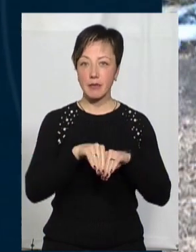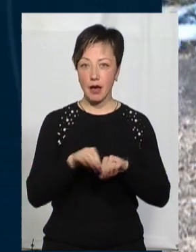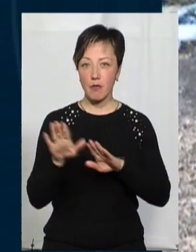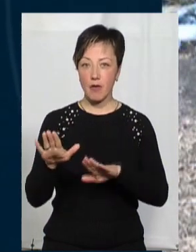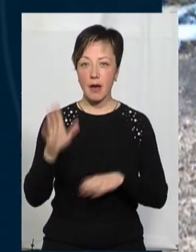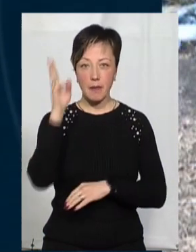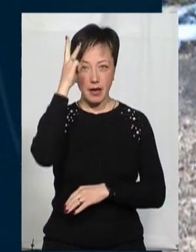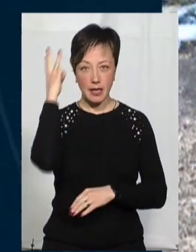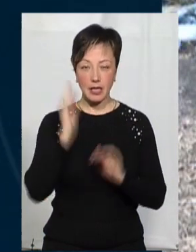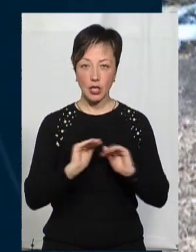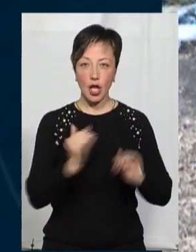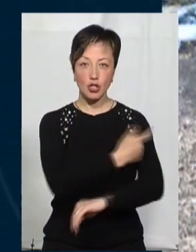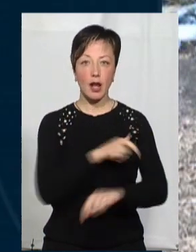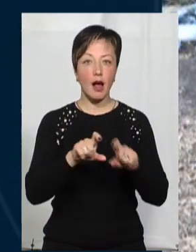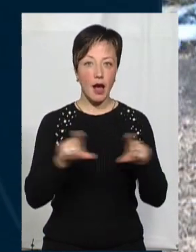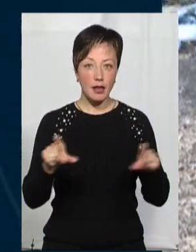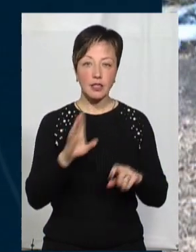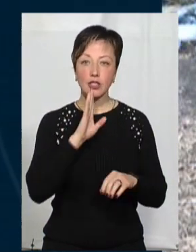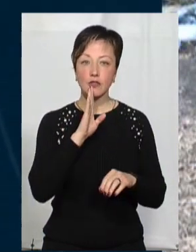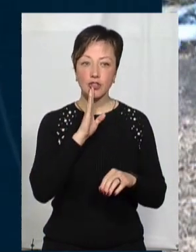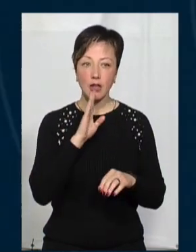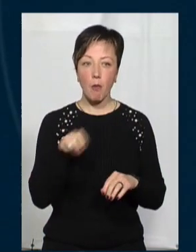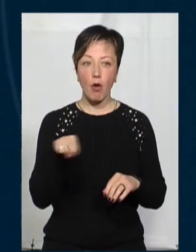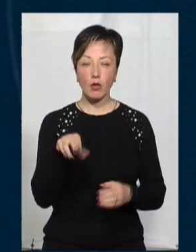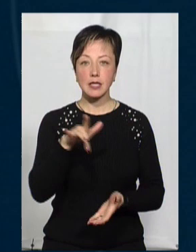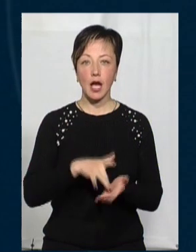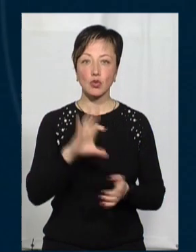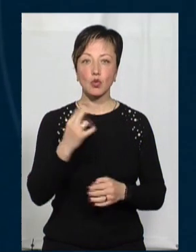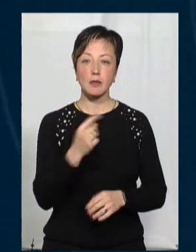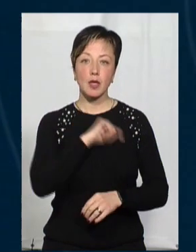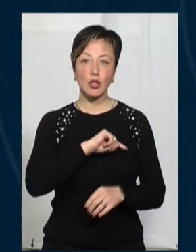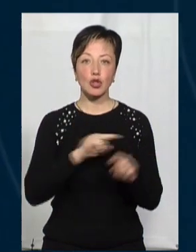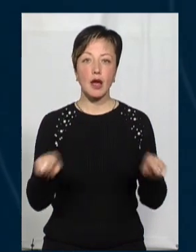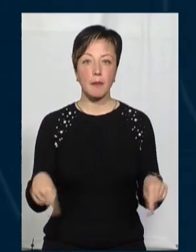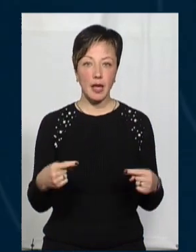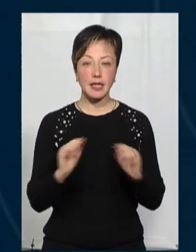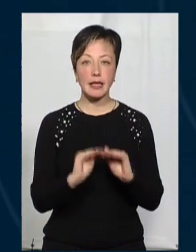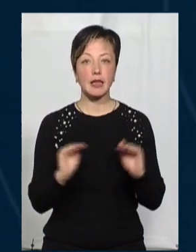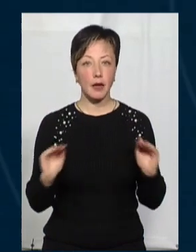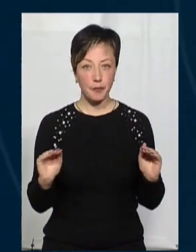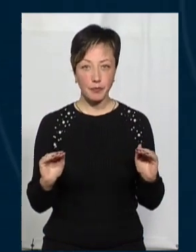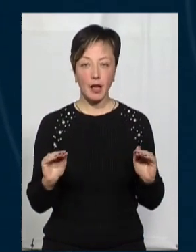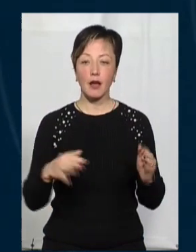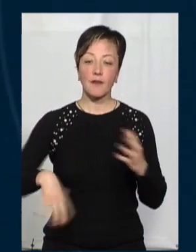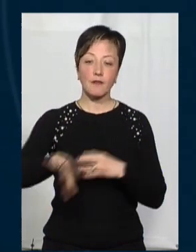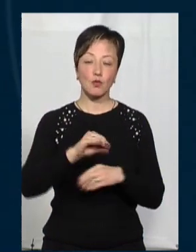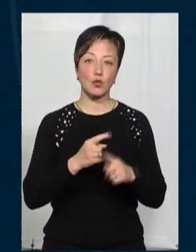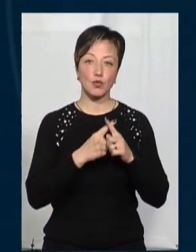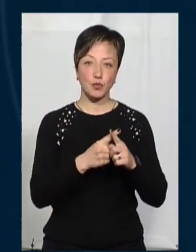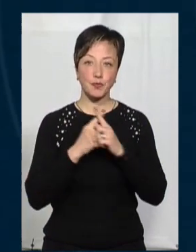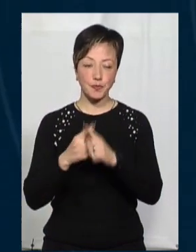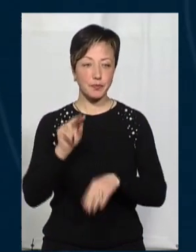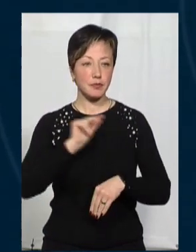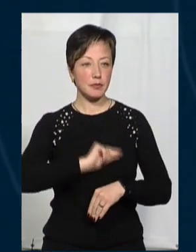Хмельницькій дитячій лікарні, а дівчатка у Полонському центрі соціально-психологічної реабілітації дітей. Усюди їх